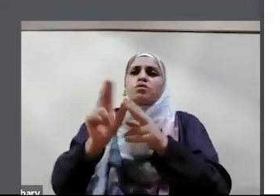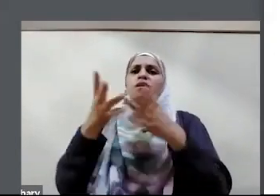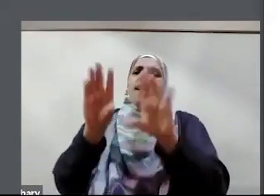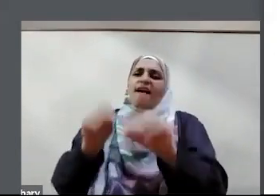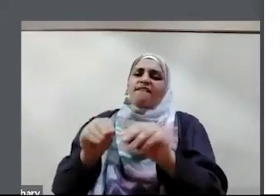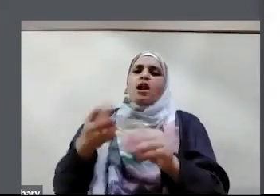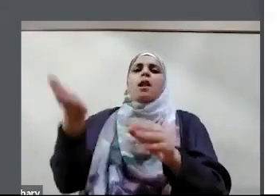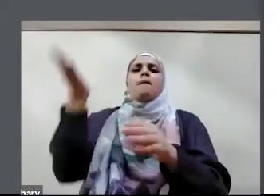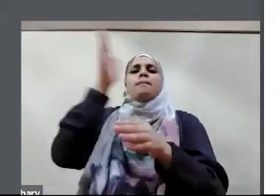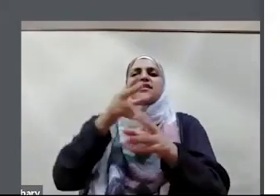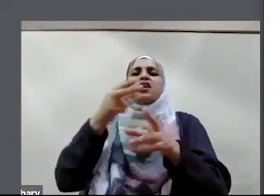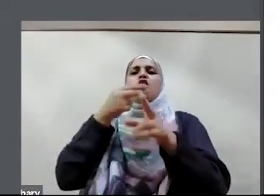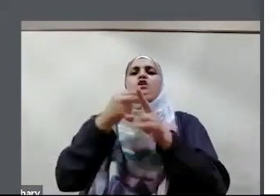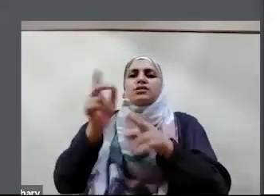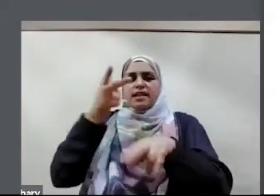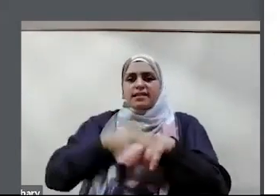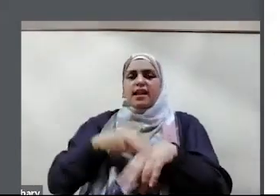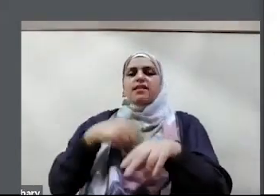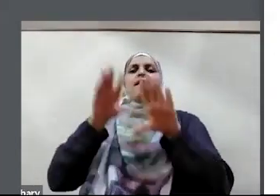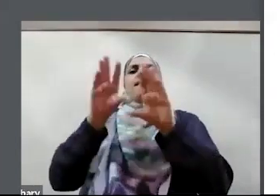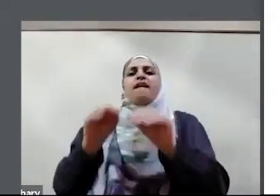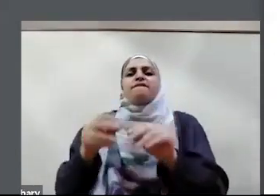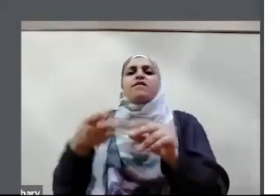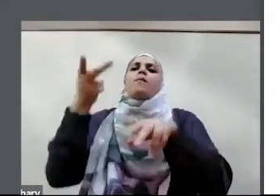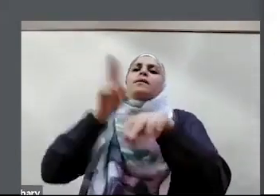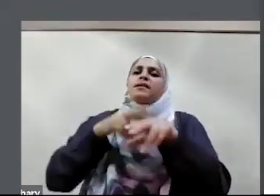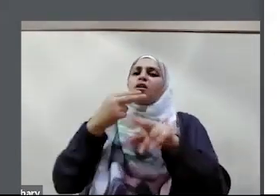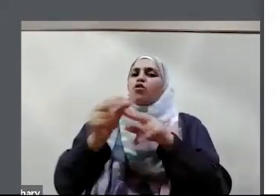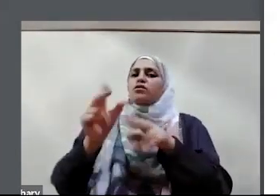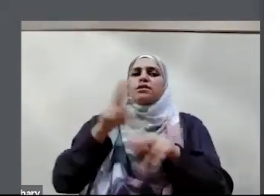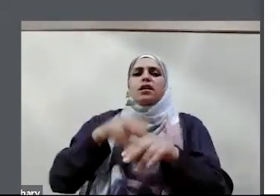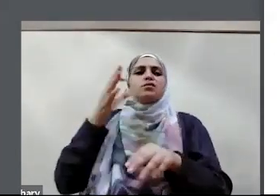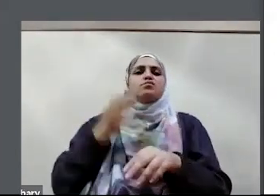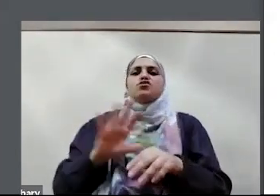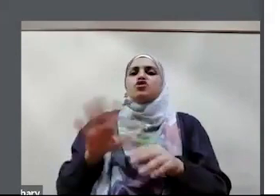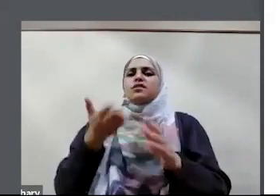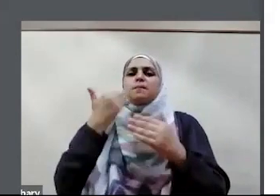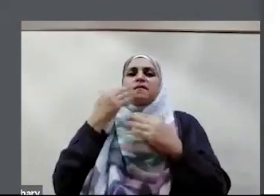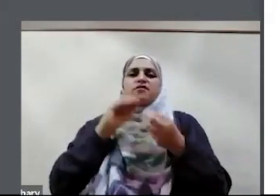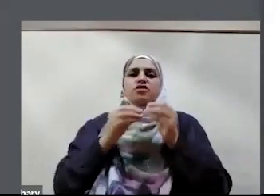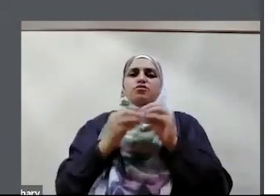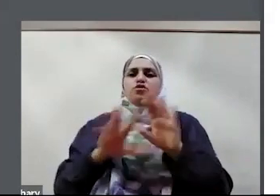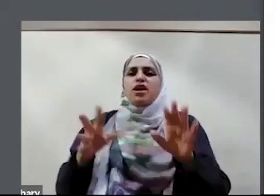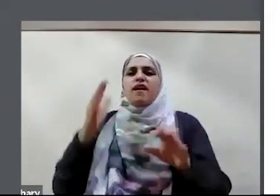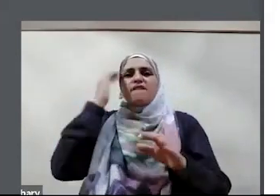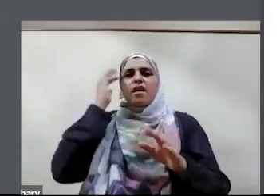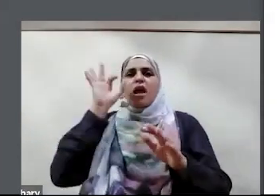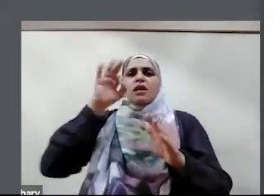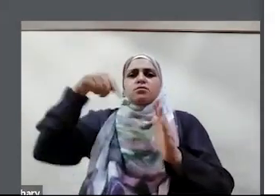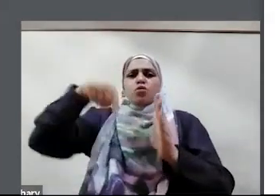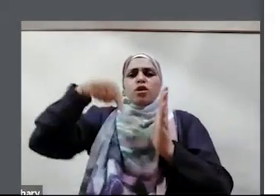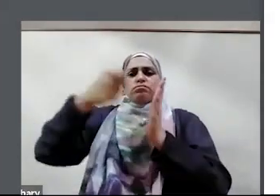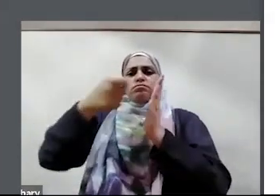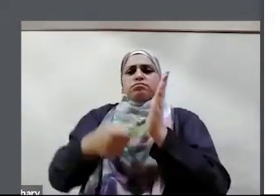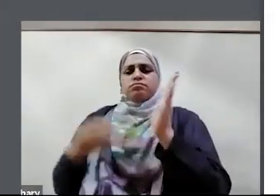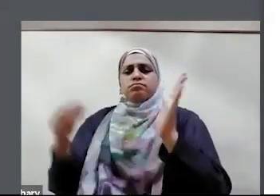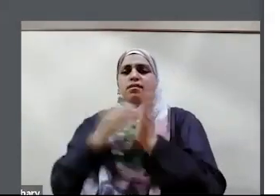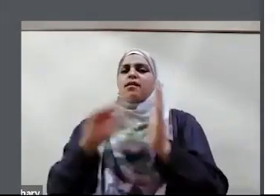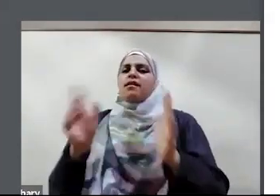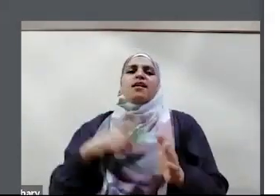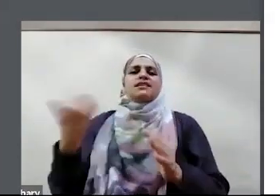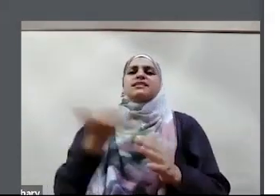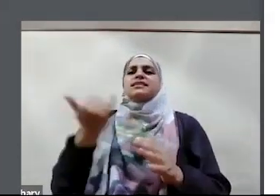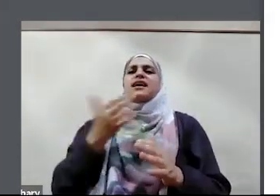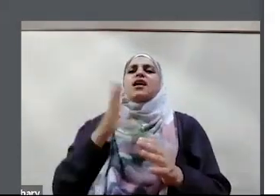الجزء اللي بعديه، اتحرك في الابليكيشن براحتي مفيش اي مشكله. اهم حاجه ان انا اسلم الابليكيشن بتاعي قبل